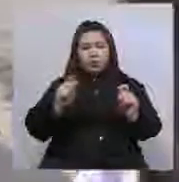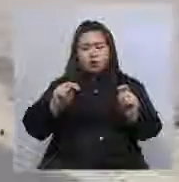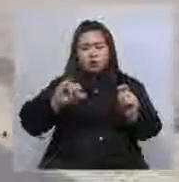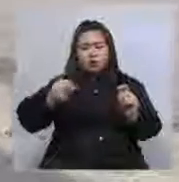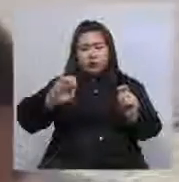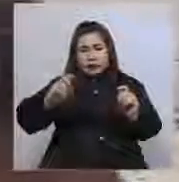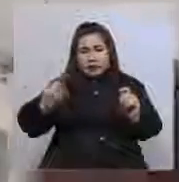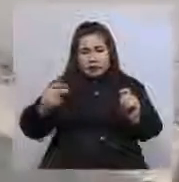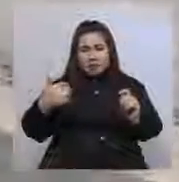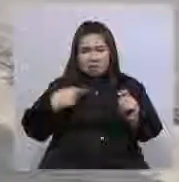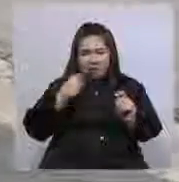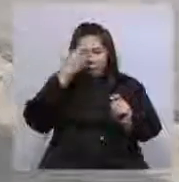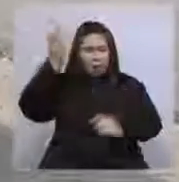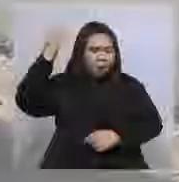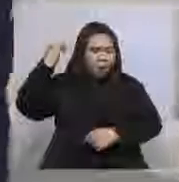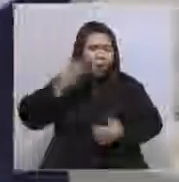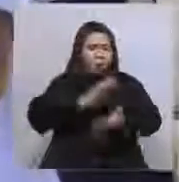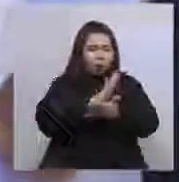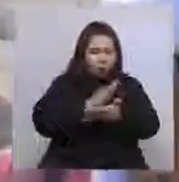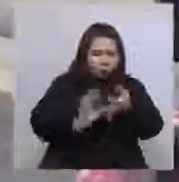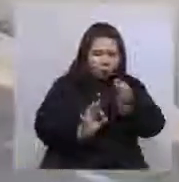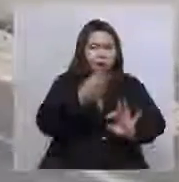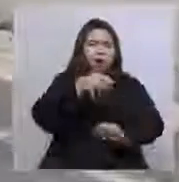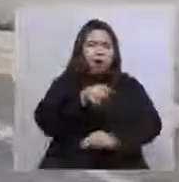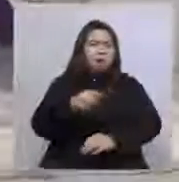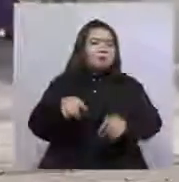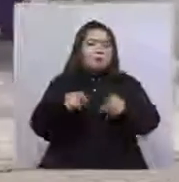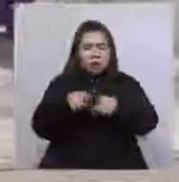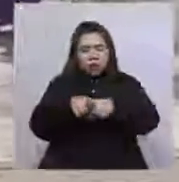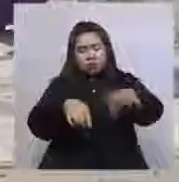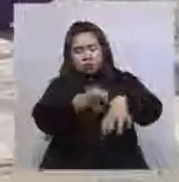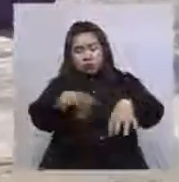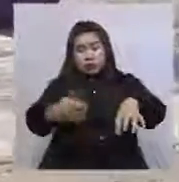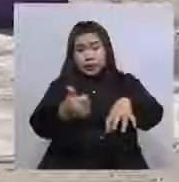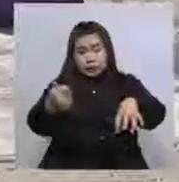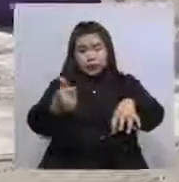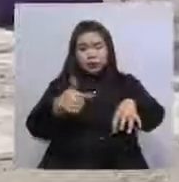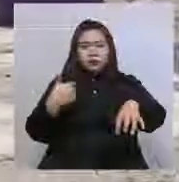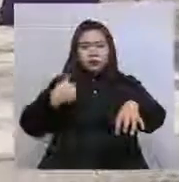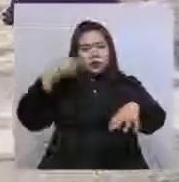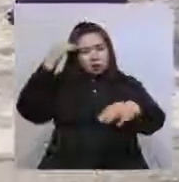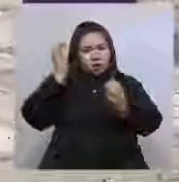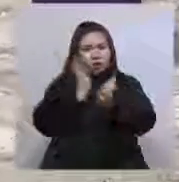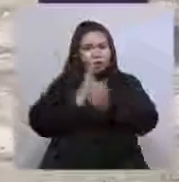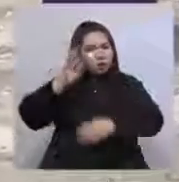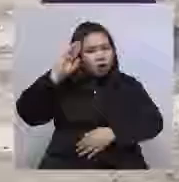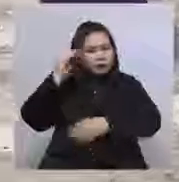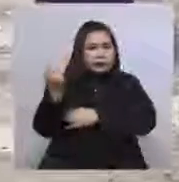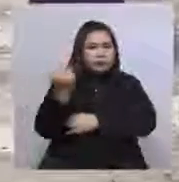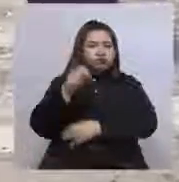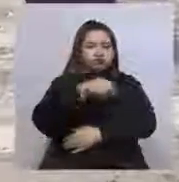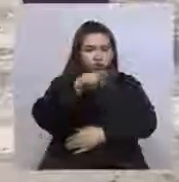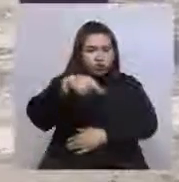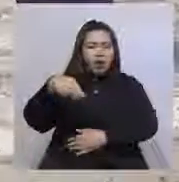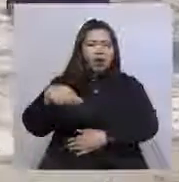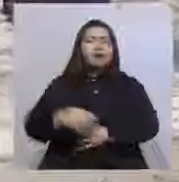ผู้ก่อเหตุรุนแรงลอบวางเพลิงมาแล้วนะครับเช่นเดียวกับโรงเรียนอื่นๆในพื้นที่เสี่ยงเจ้าหน้าที่ได้เพิ่มกำลังเข้าไปดูแลอย่างเข้มงวดเช่น